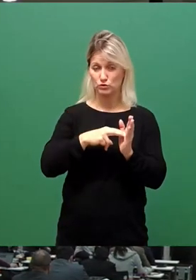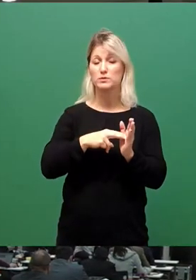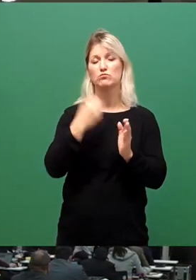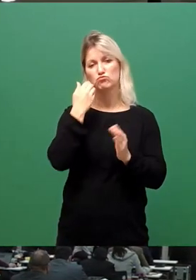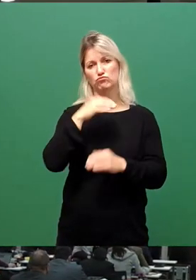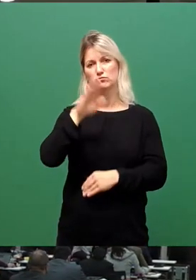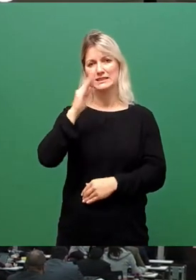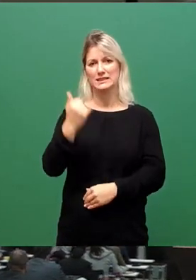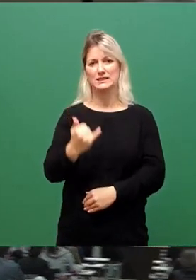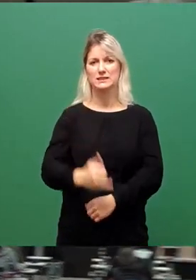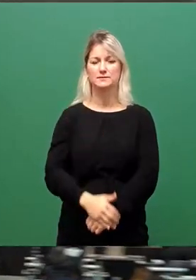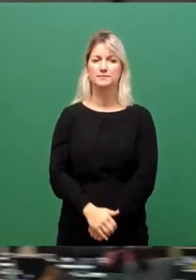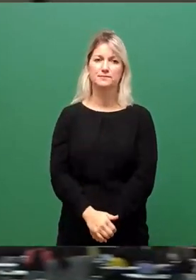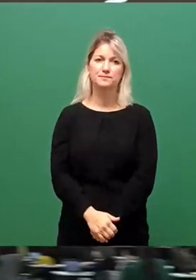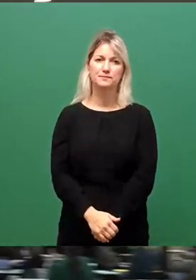Stimmzeichen.